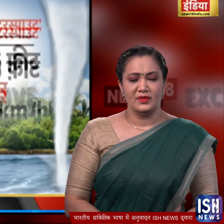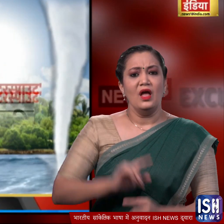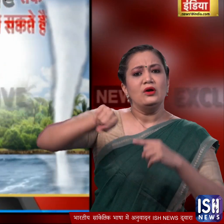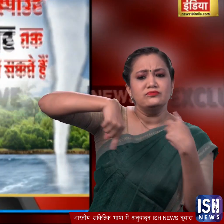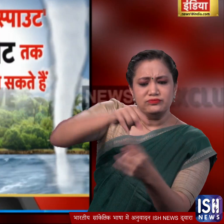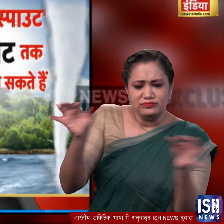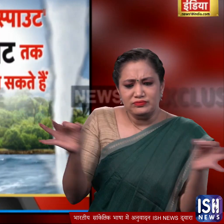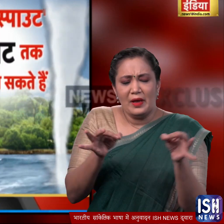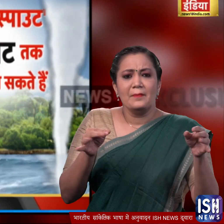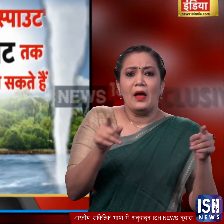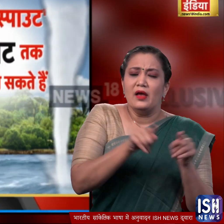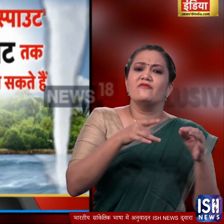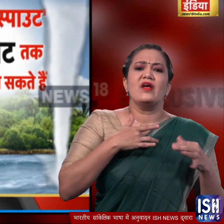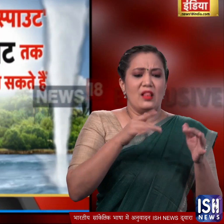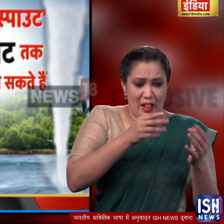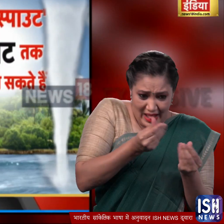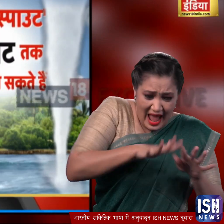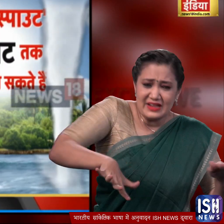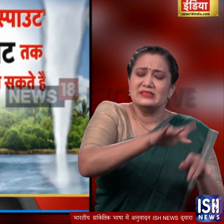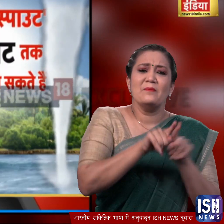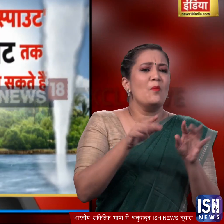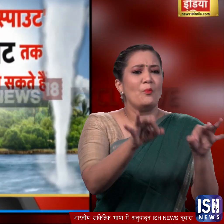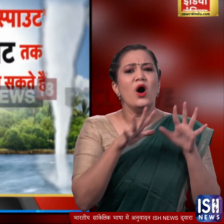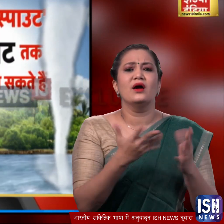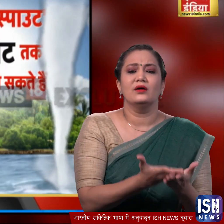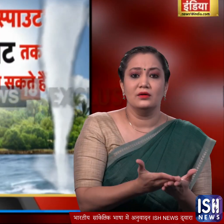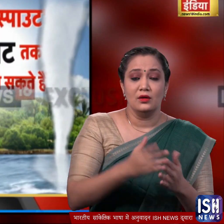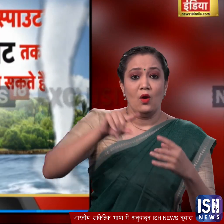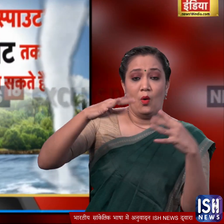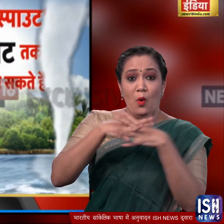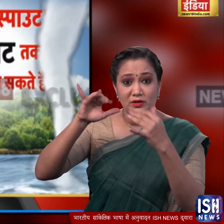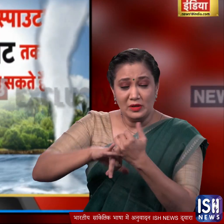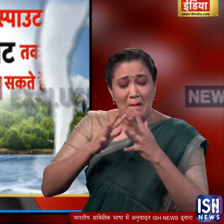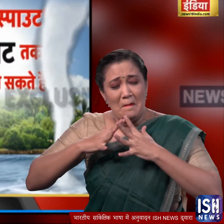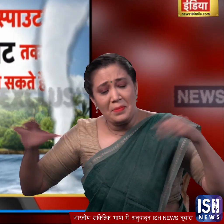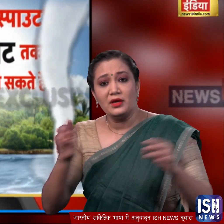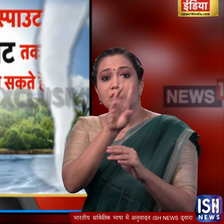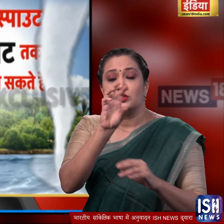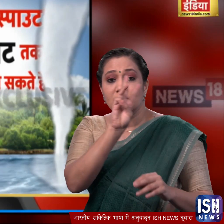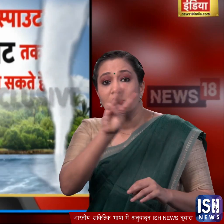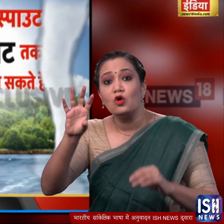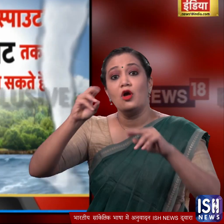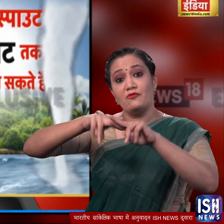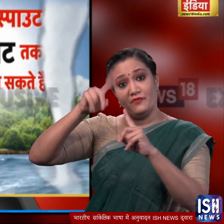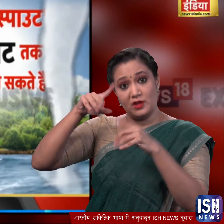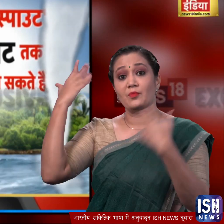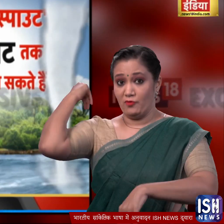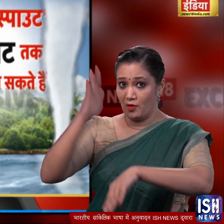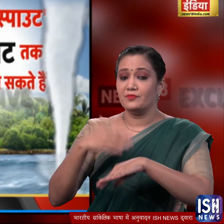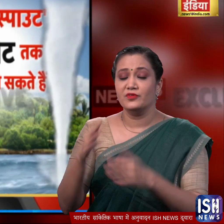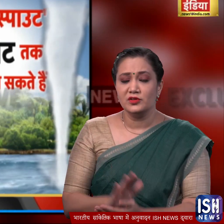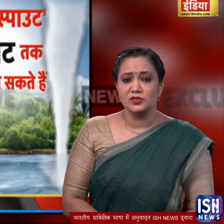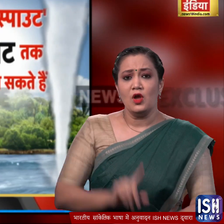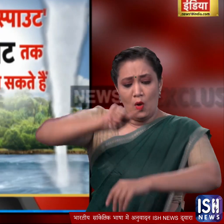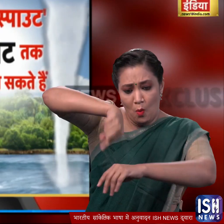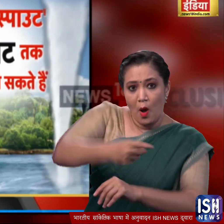पर इतने ही साइज का बवंडर कमजोर माना जाता है। वहीं सबसे बड़े वाटर स्पाउट अपने डायमीटर में 330 फीट तक भी हो सकते हैं